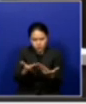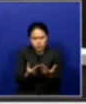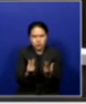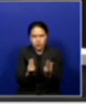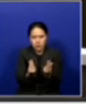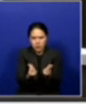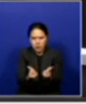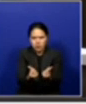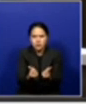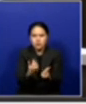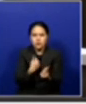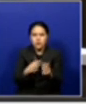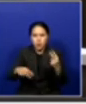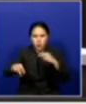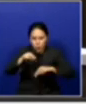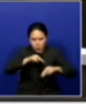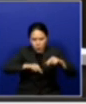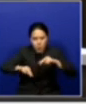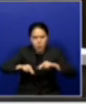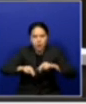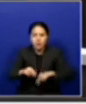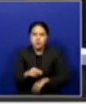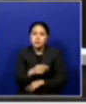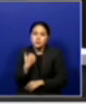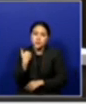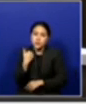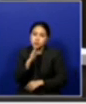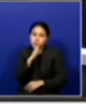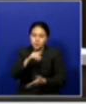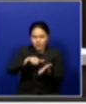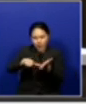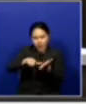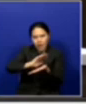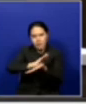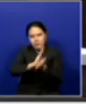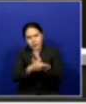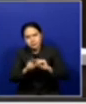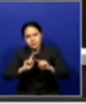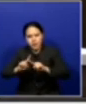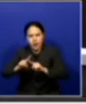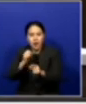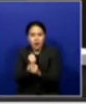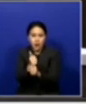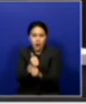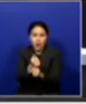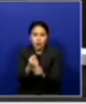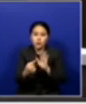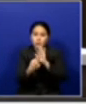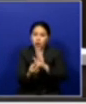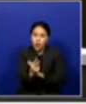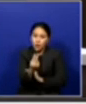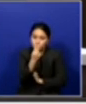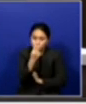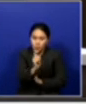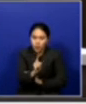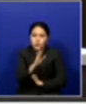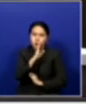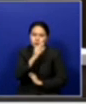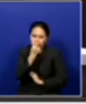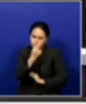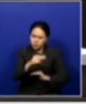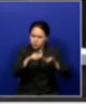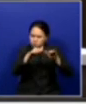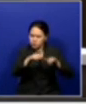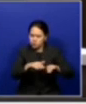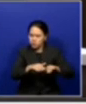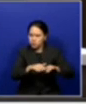ถ้าปรับเปลี่ยนแก้ไขปรับปรุงได้นะครับเช่นไปดูแล้วเนี่ยปรับลดไม่เหมาะสมล